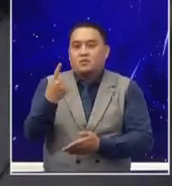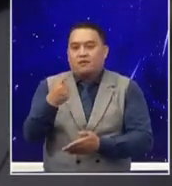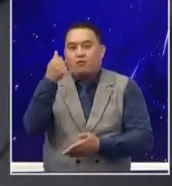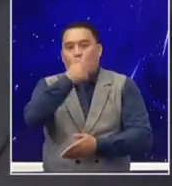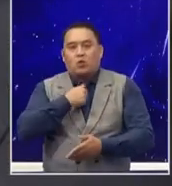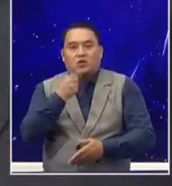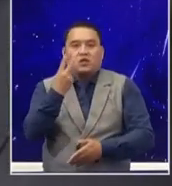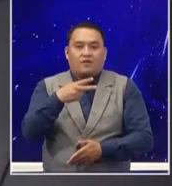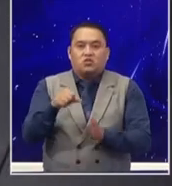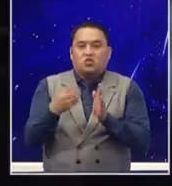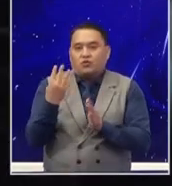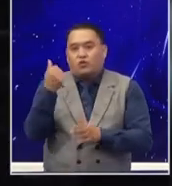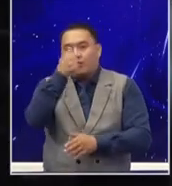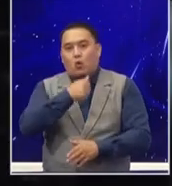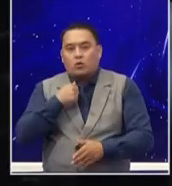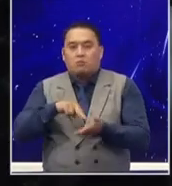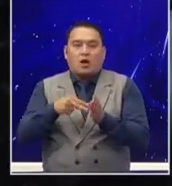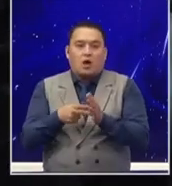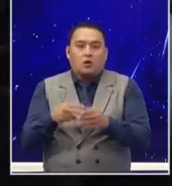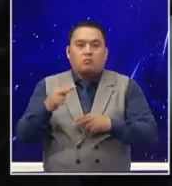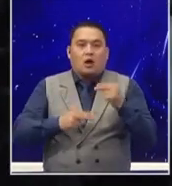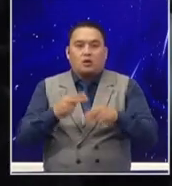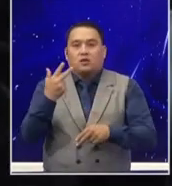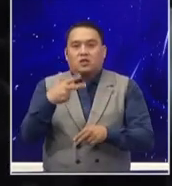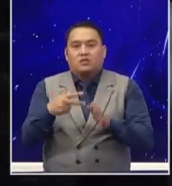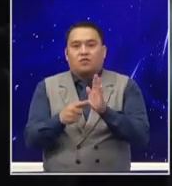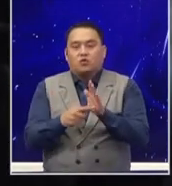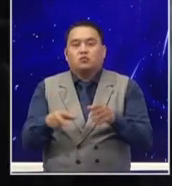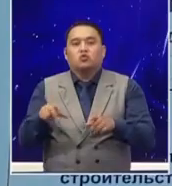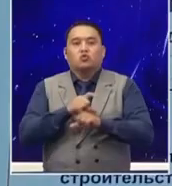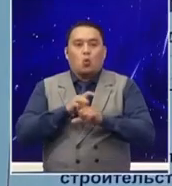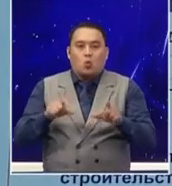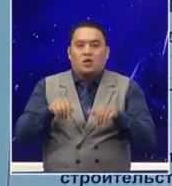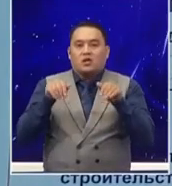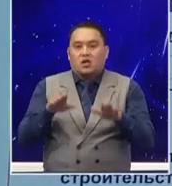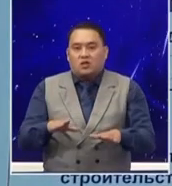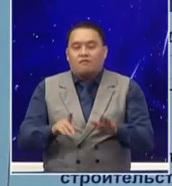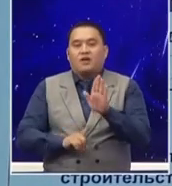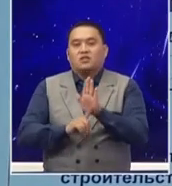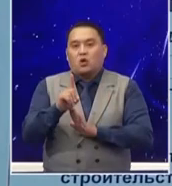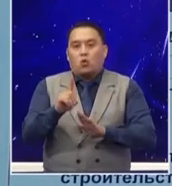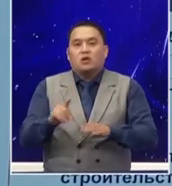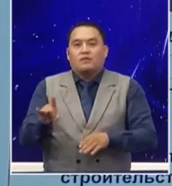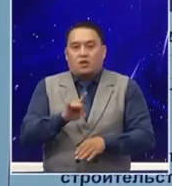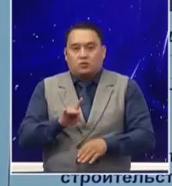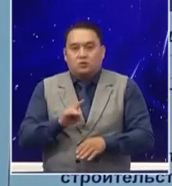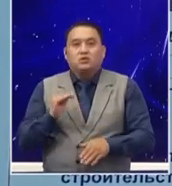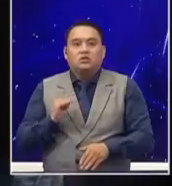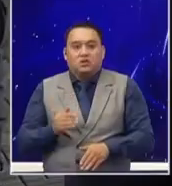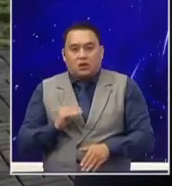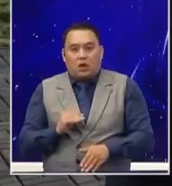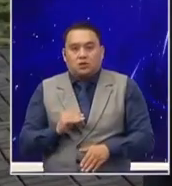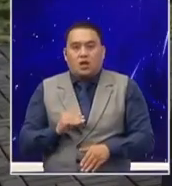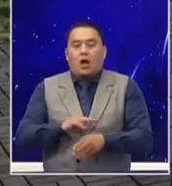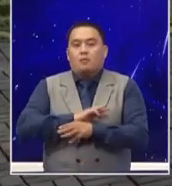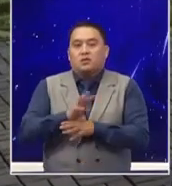конца 2024 года планируют построить 38 школ. Решаются и вопросы возникшие в нынешних реалиях. В частности, речь идет